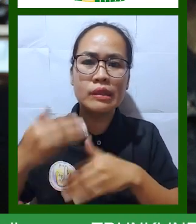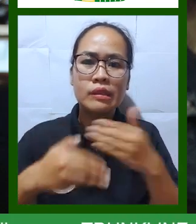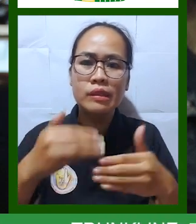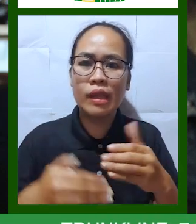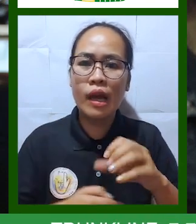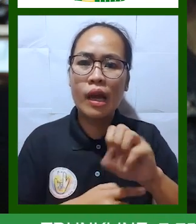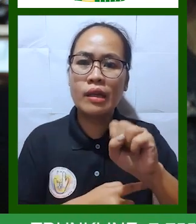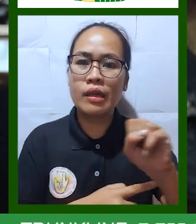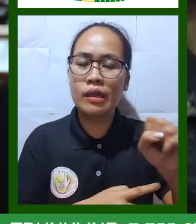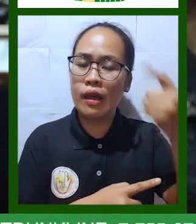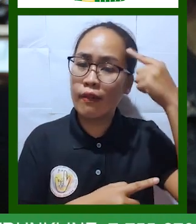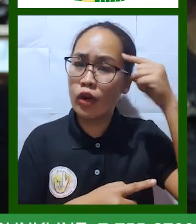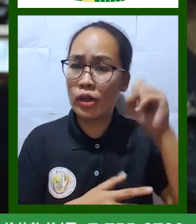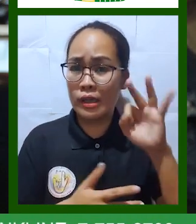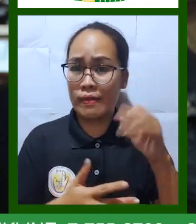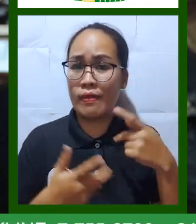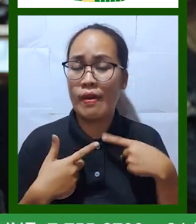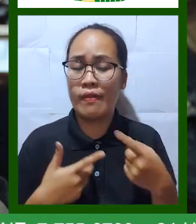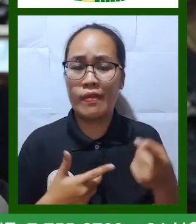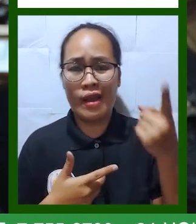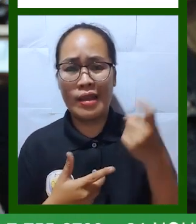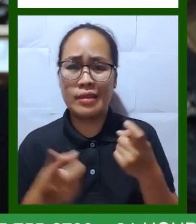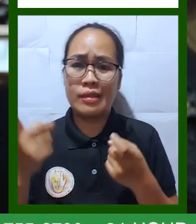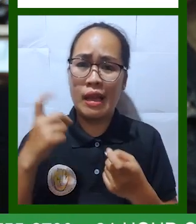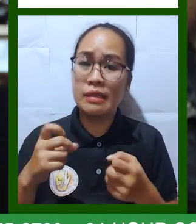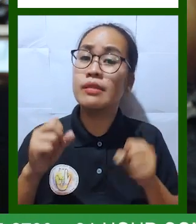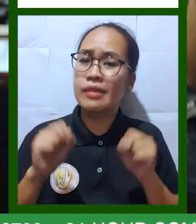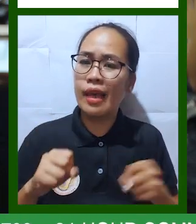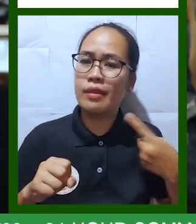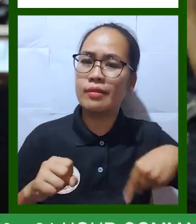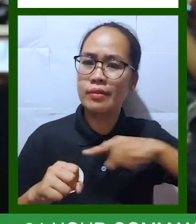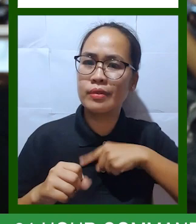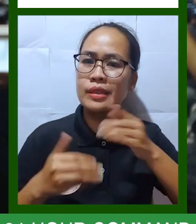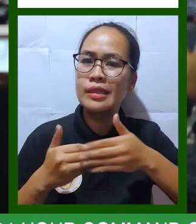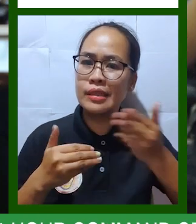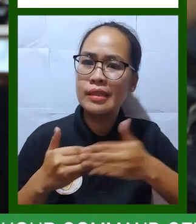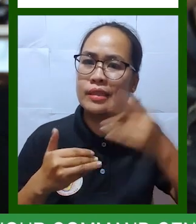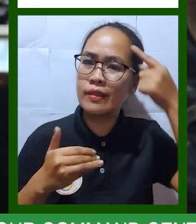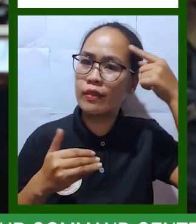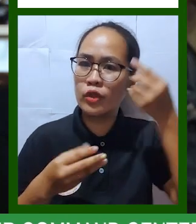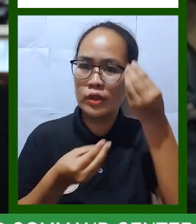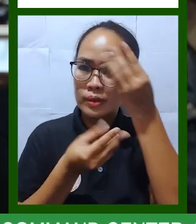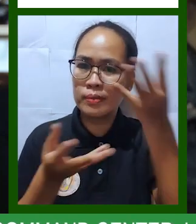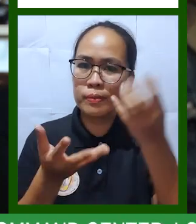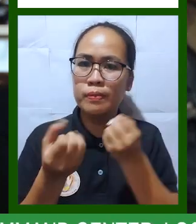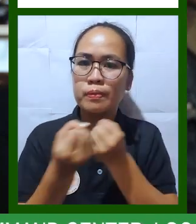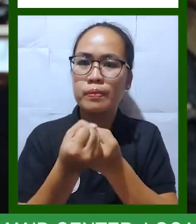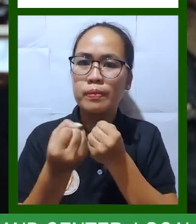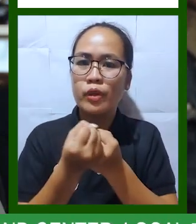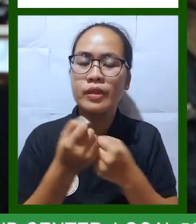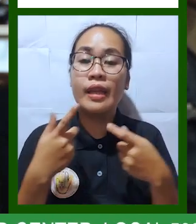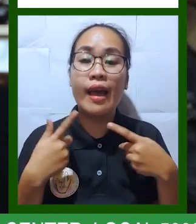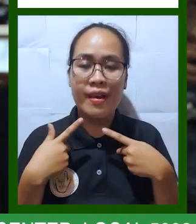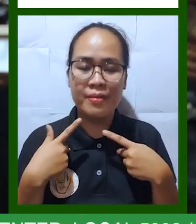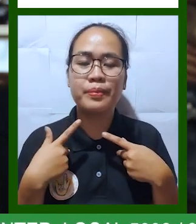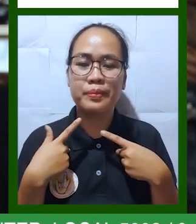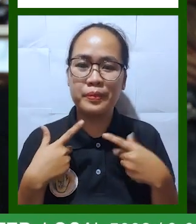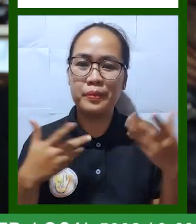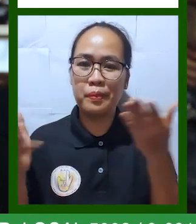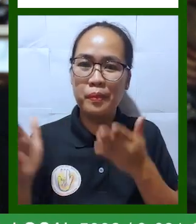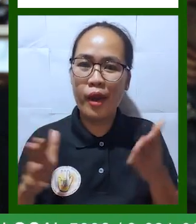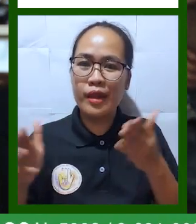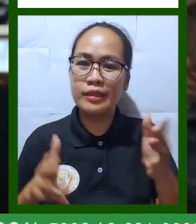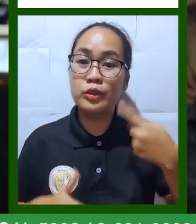mga processes ng SSS, para pag may mga nagtatanong, di ba, natutulungan natin kaagad. So, nasa pipeline na po yan.